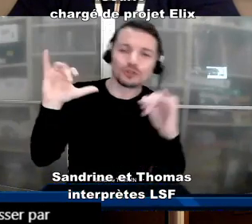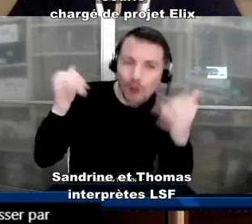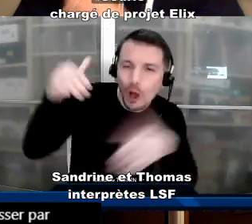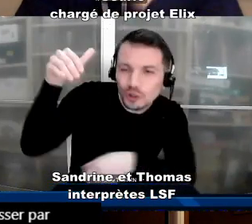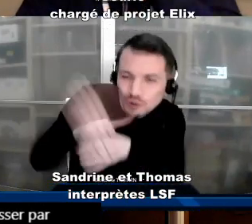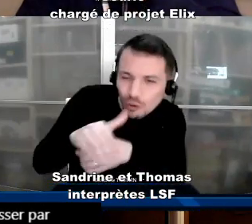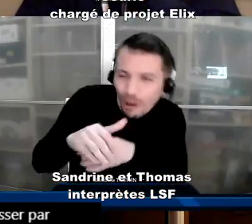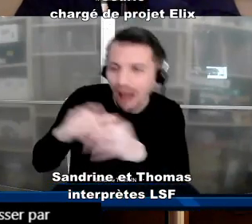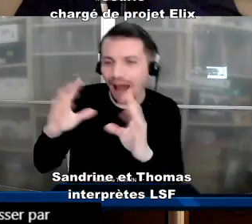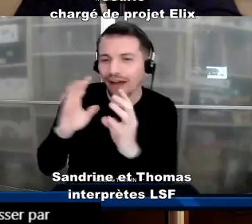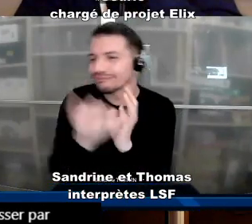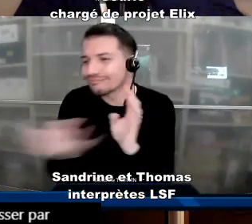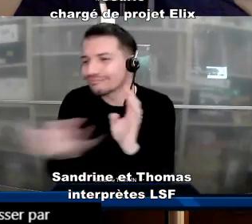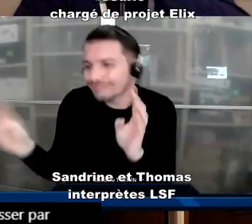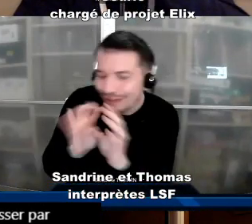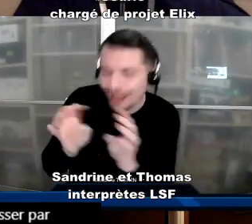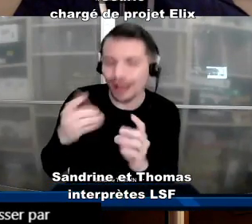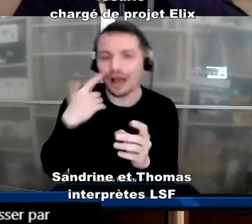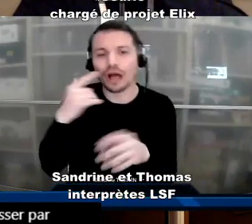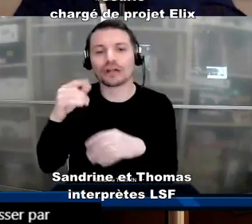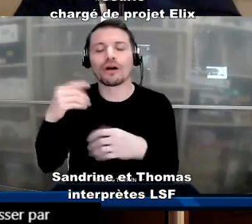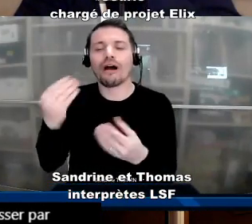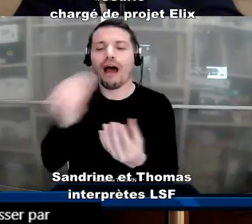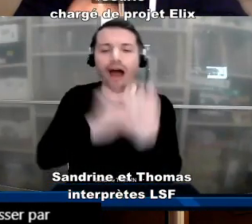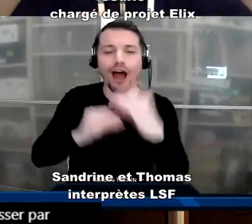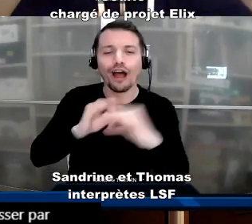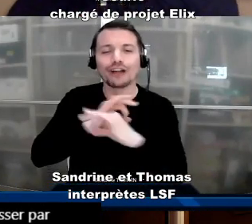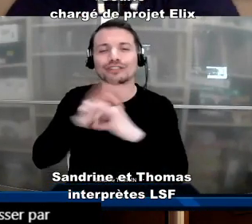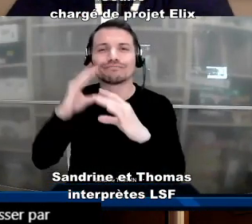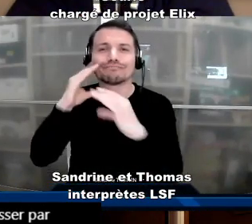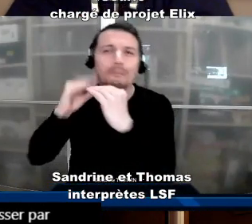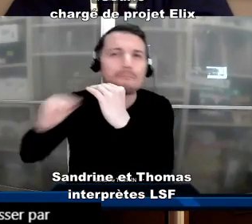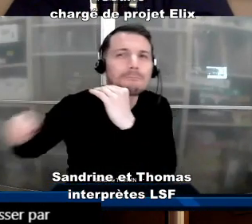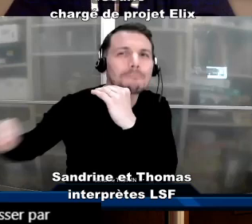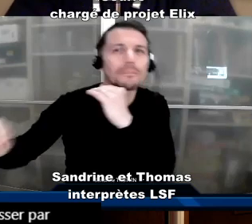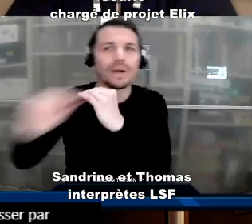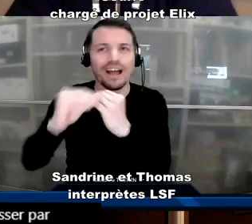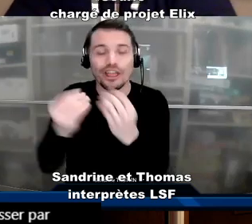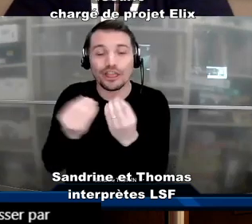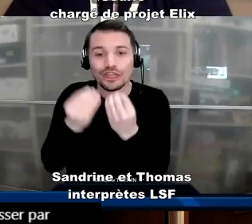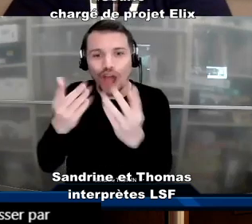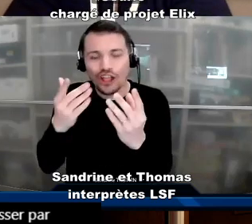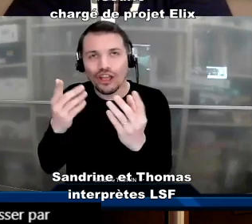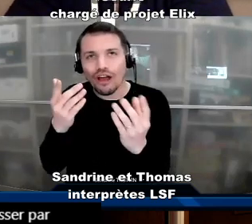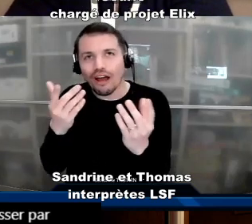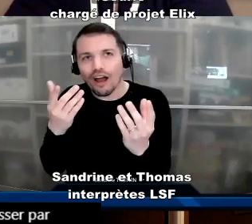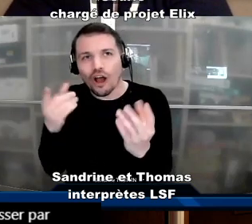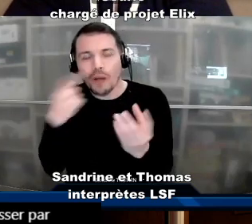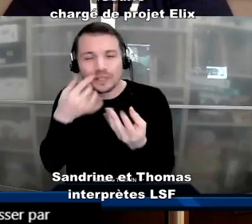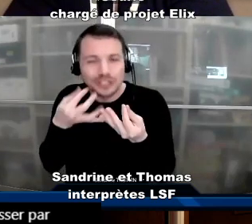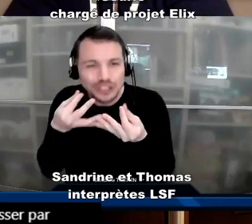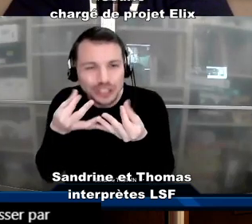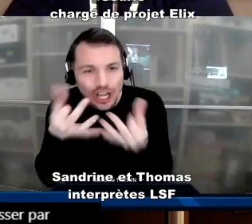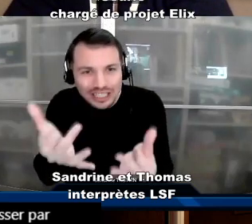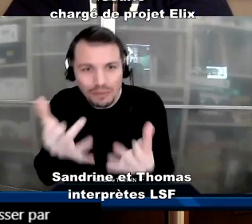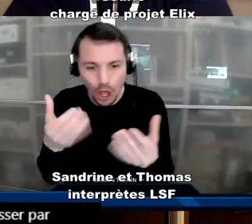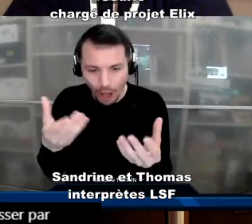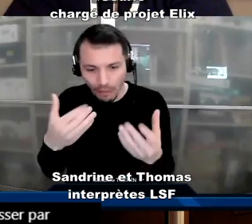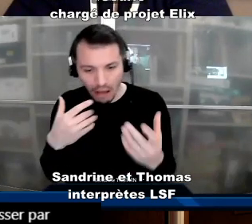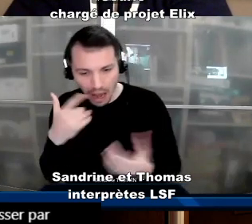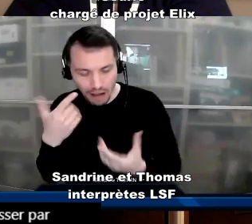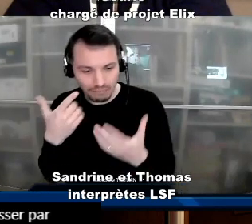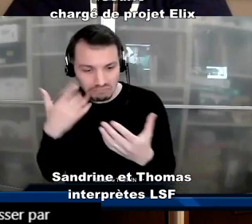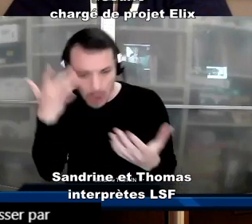du site, c'est d'amener la langue des signes un peu plus dans la société et que les gens puissent avoir un accès ludique à cette